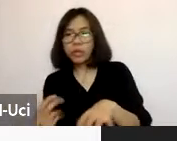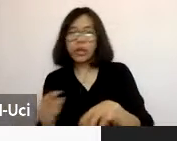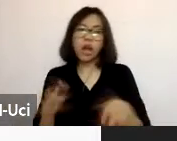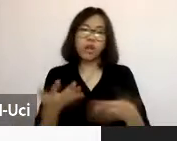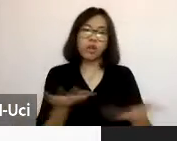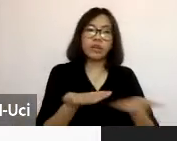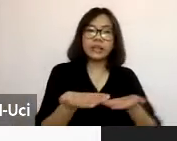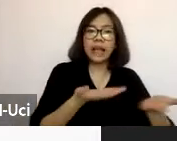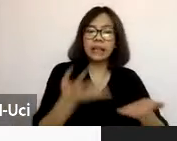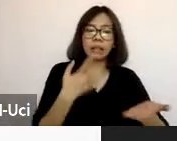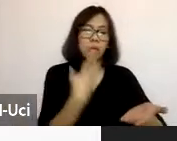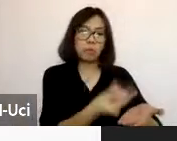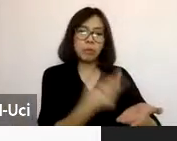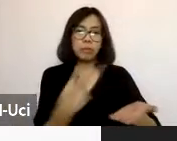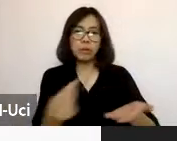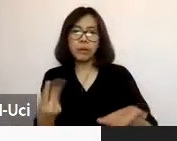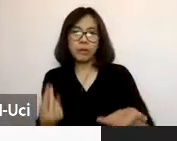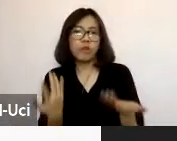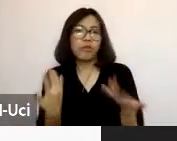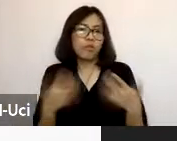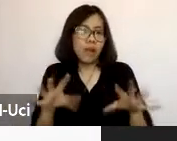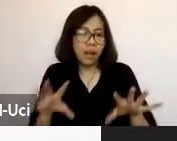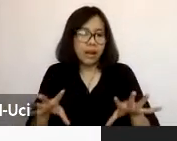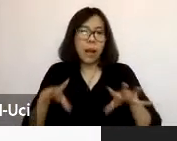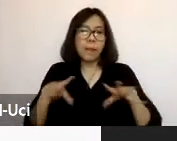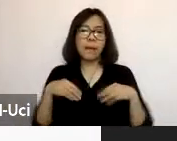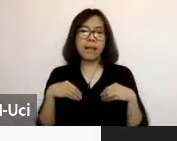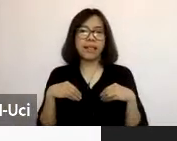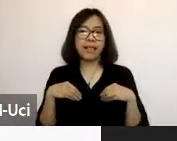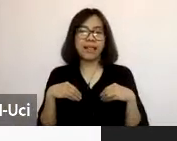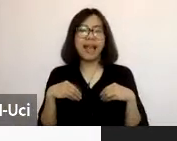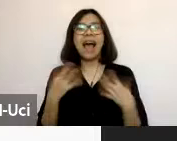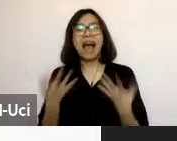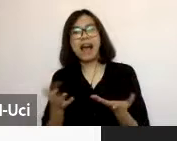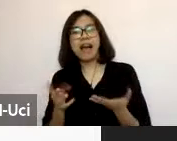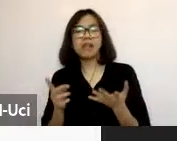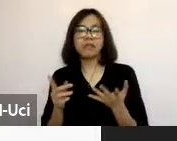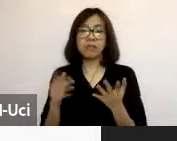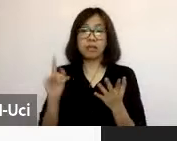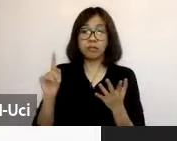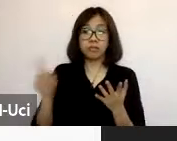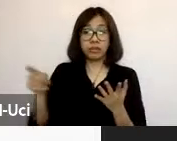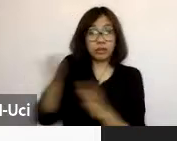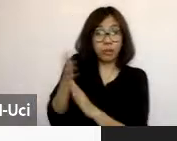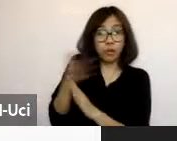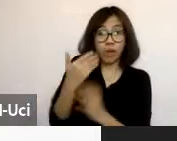yang aman tentu timbulnya sengketa ini bisa diminimalisir